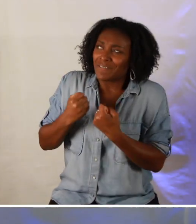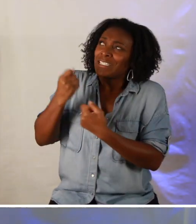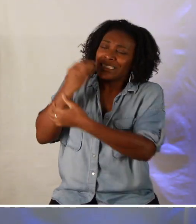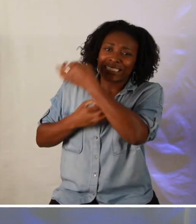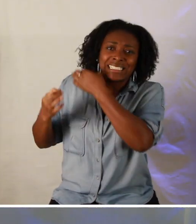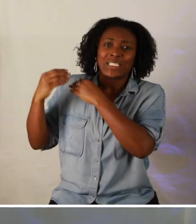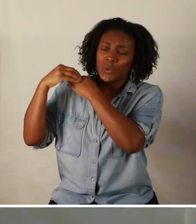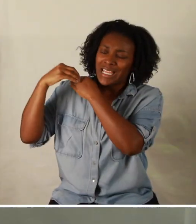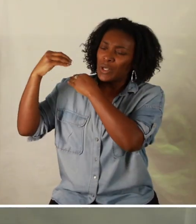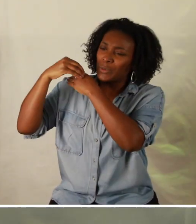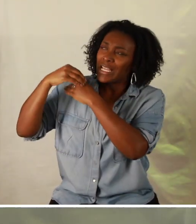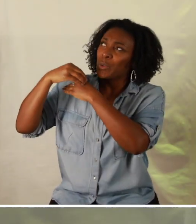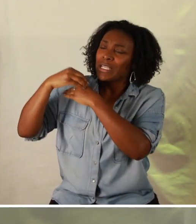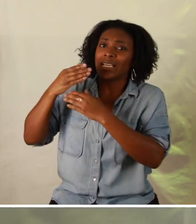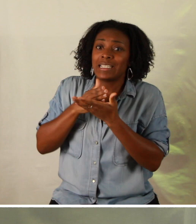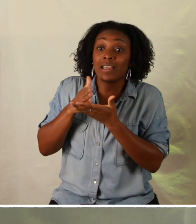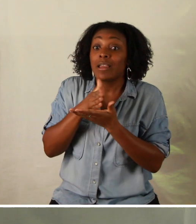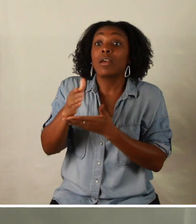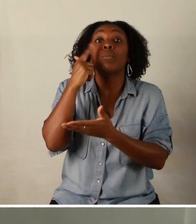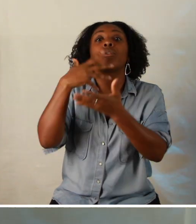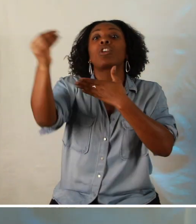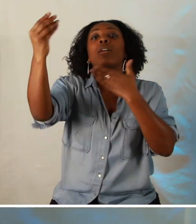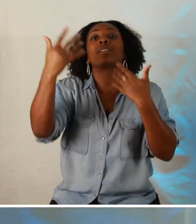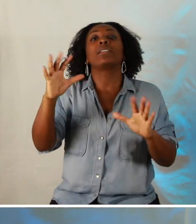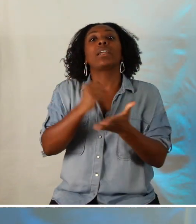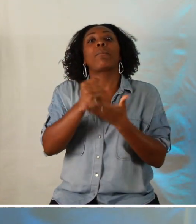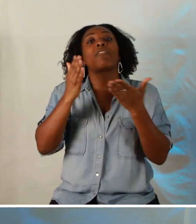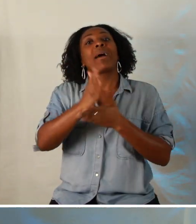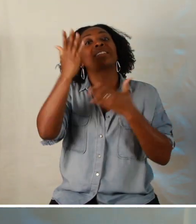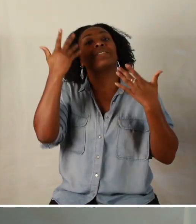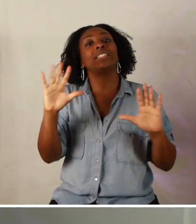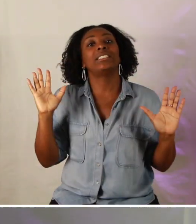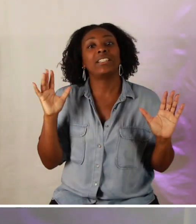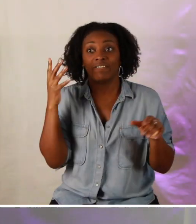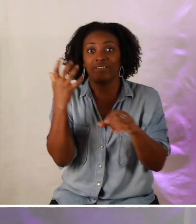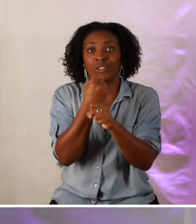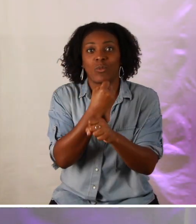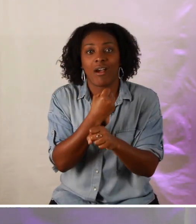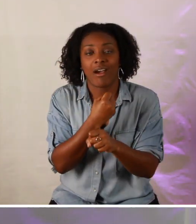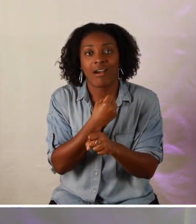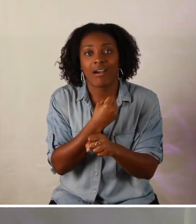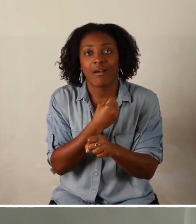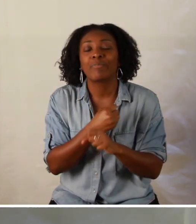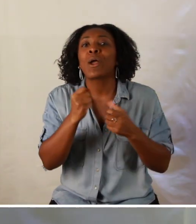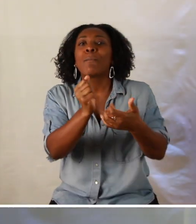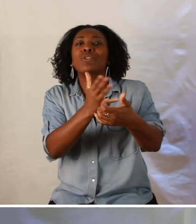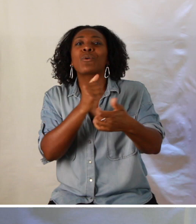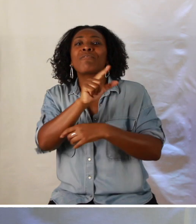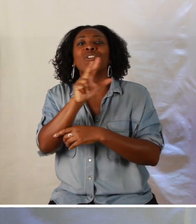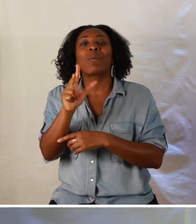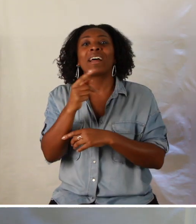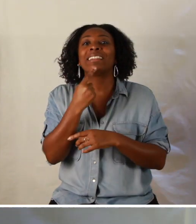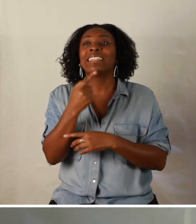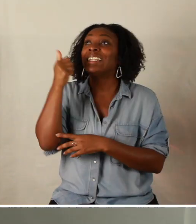nous montrer quelle est la direction et la sortie de l'épreuve. On voit que, dans le psaume 23, l'Éternel